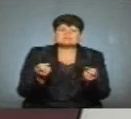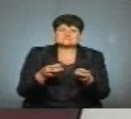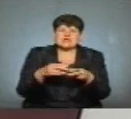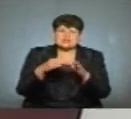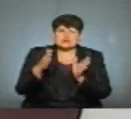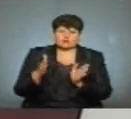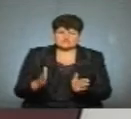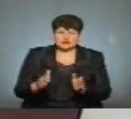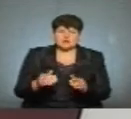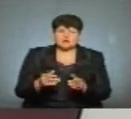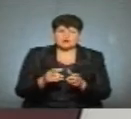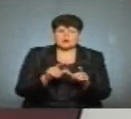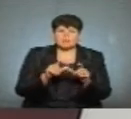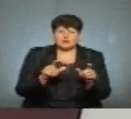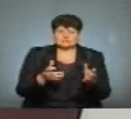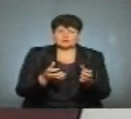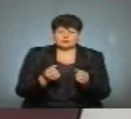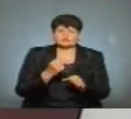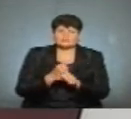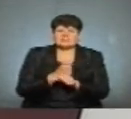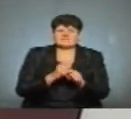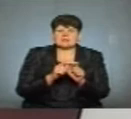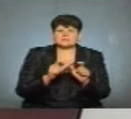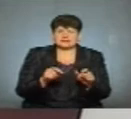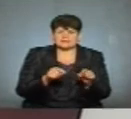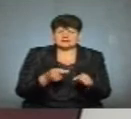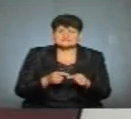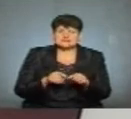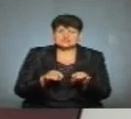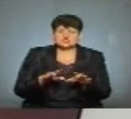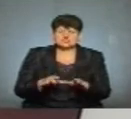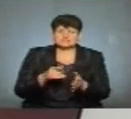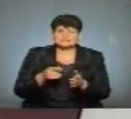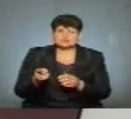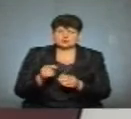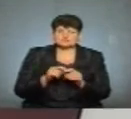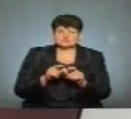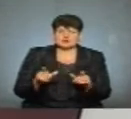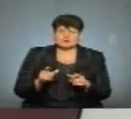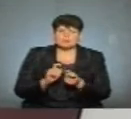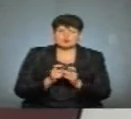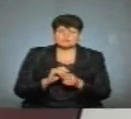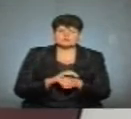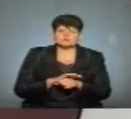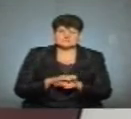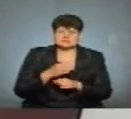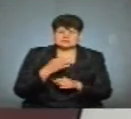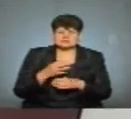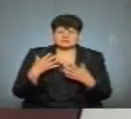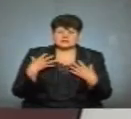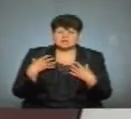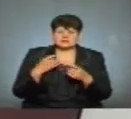контейнери. Пункти прийому облаштували в аптеках. Таке рішення Тернопільського штабу боротьби з коронавірусом, повідомив начальник міського